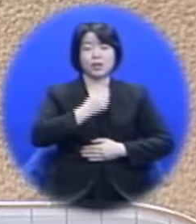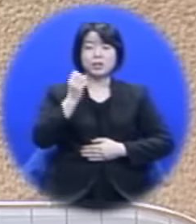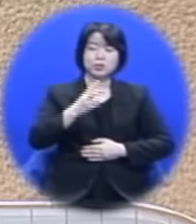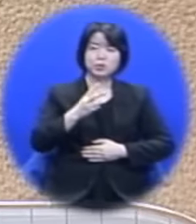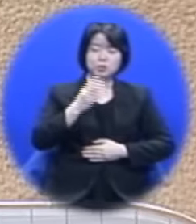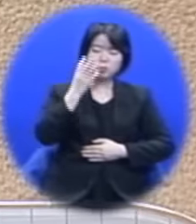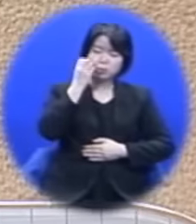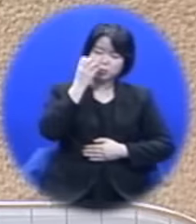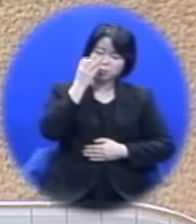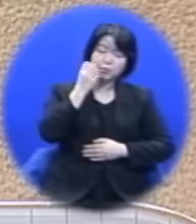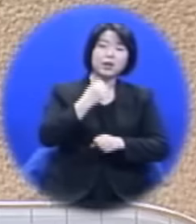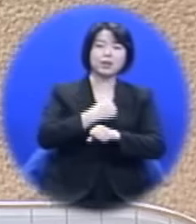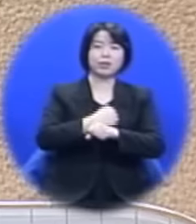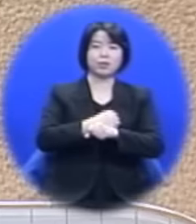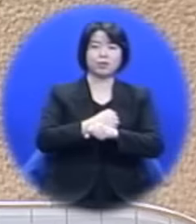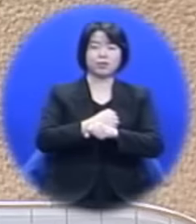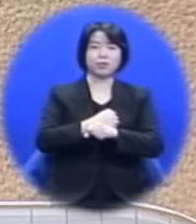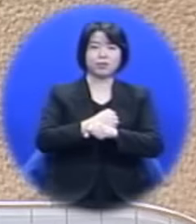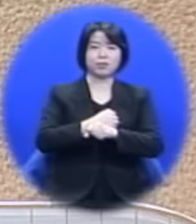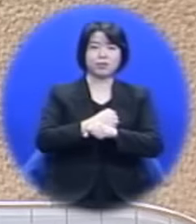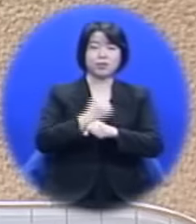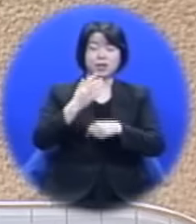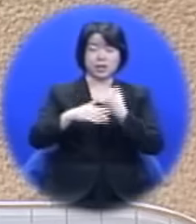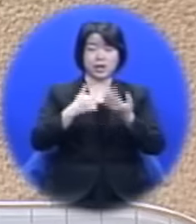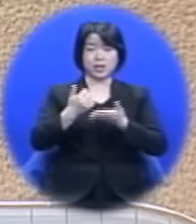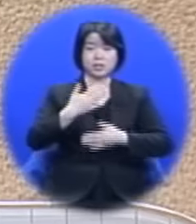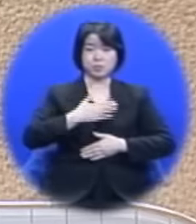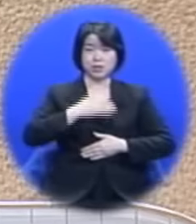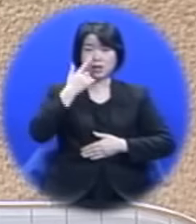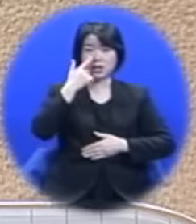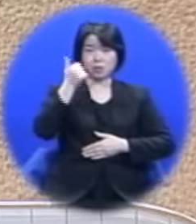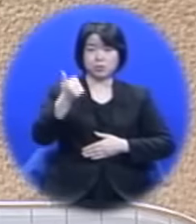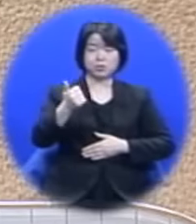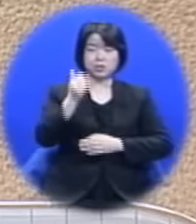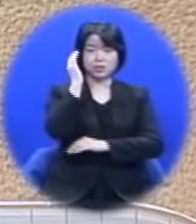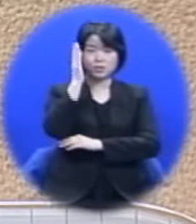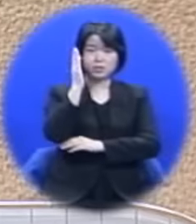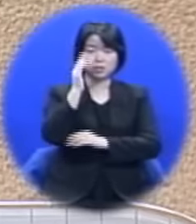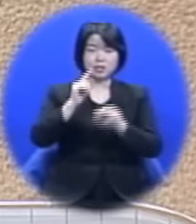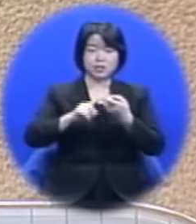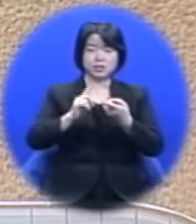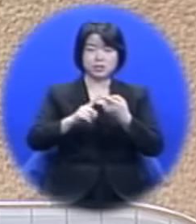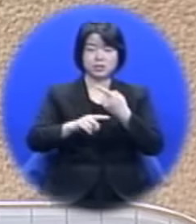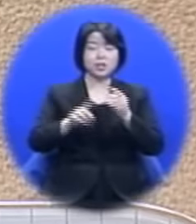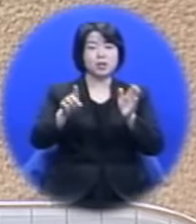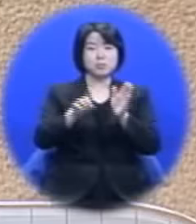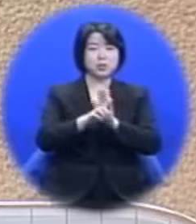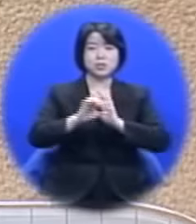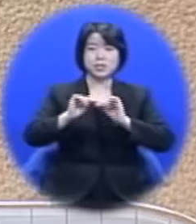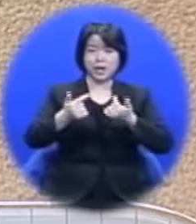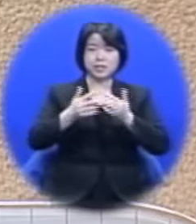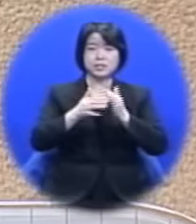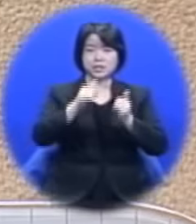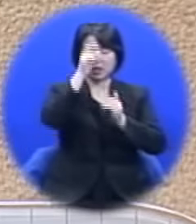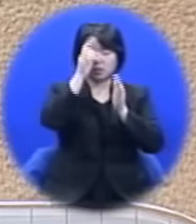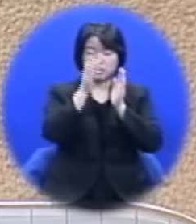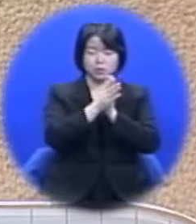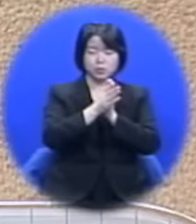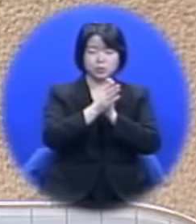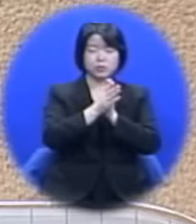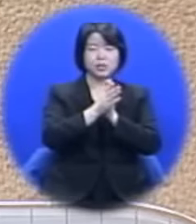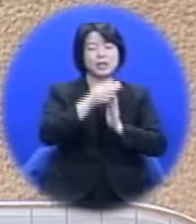낯선 거예요 하나님이 내 아버지라는 사실이 안 믿어지는 사람의 기도는 기도가 힘